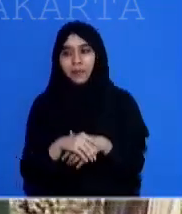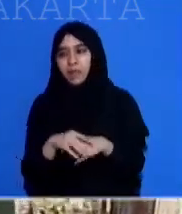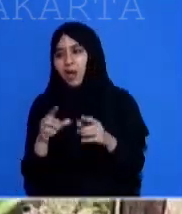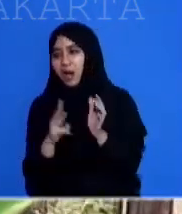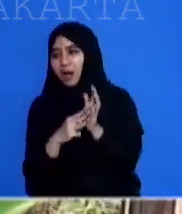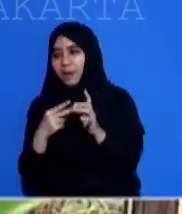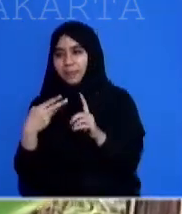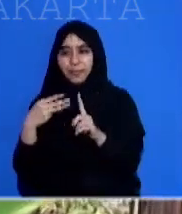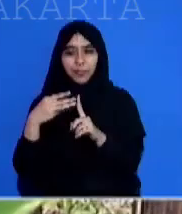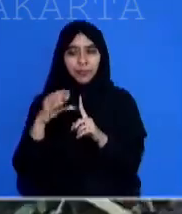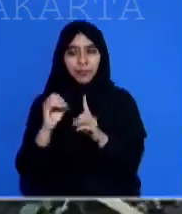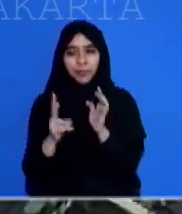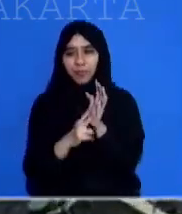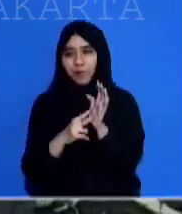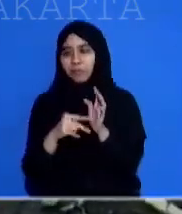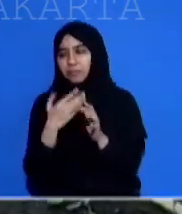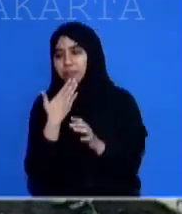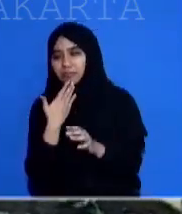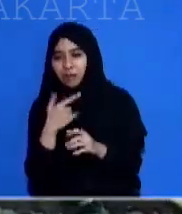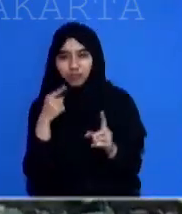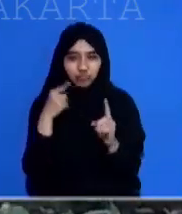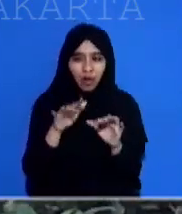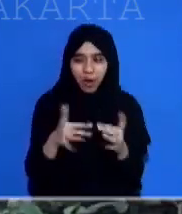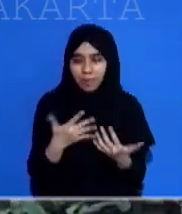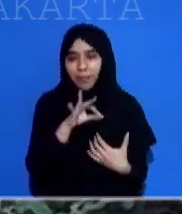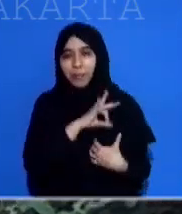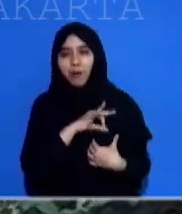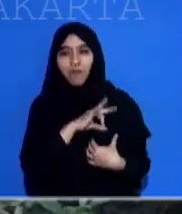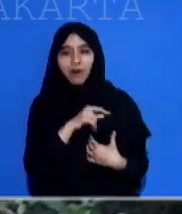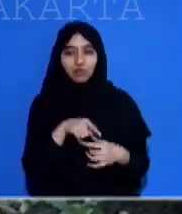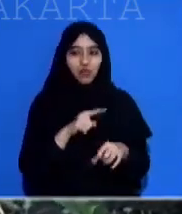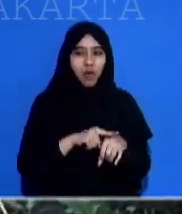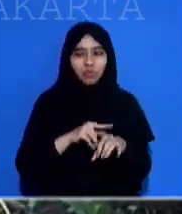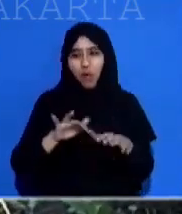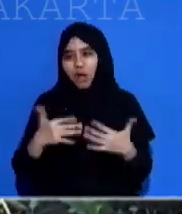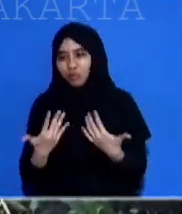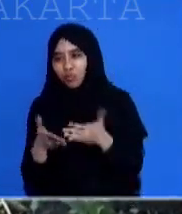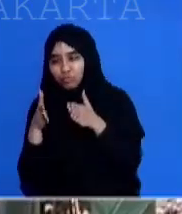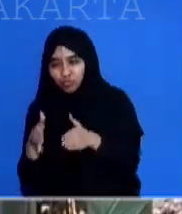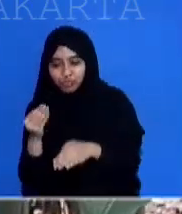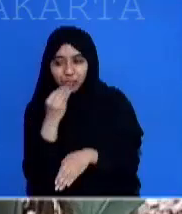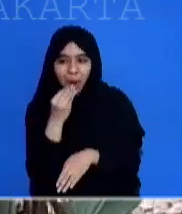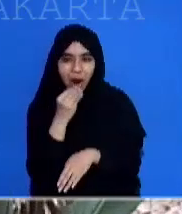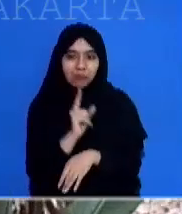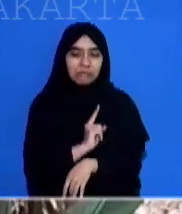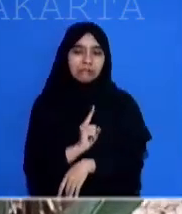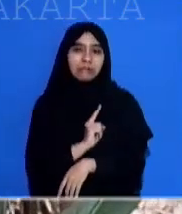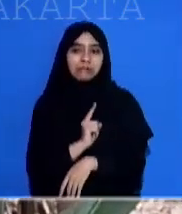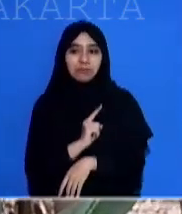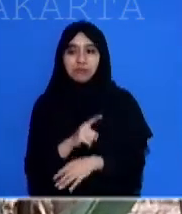pisang menika sagedipun sate minangka kangge nambah wulu wetu menapa dene dipun dahar piyambak kangge nyekapi kabetahan vitamin